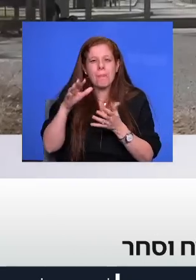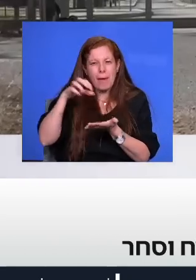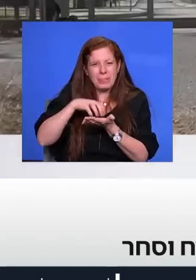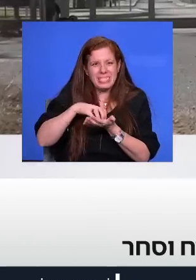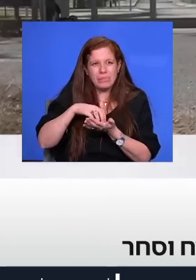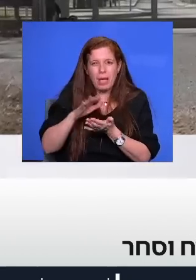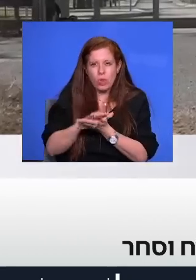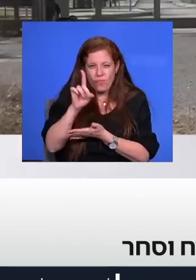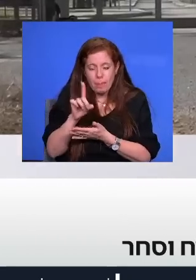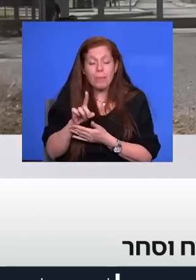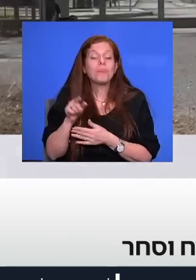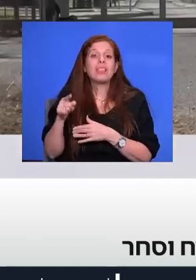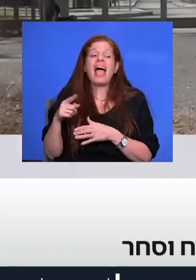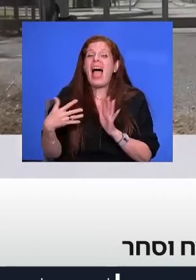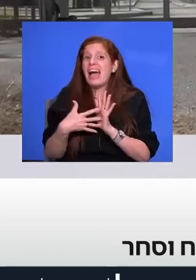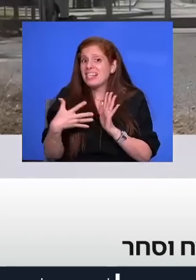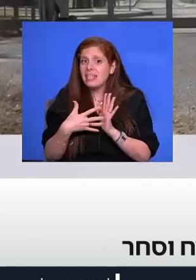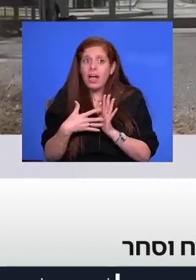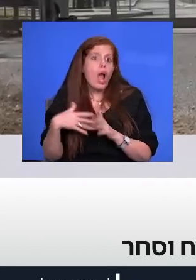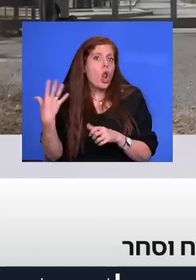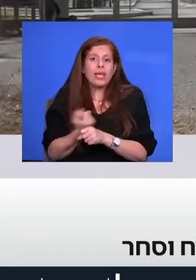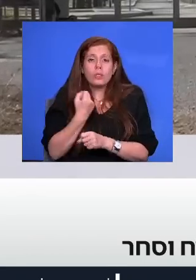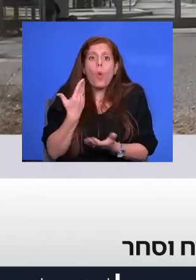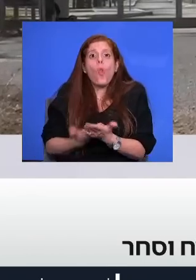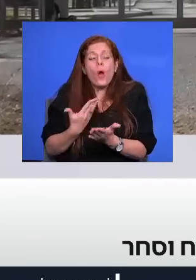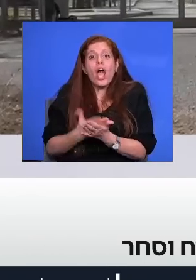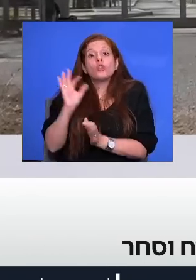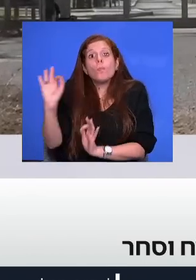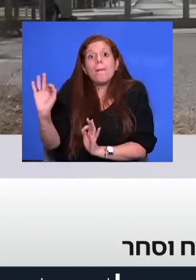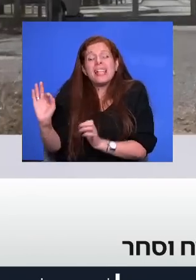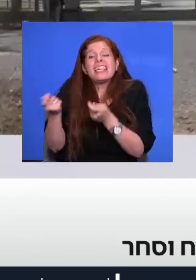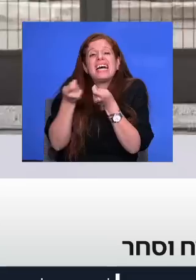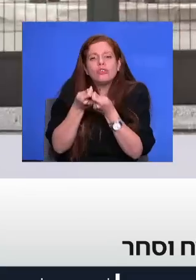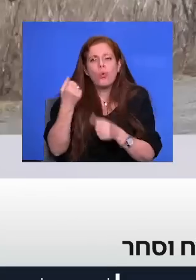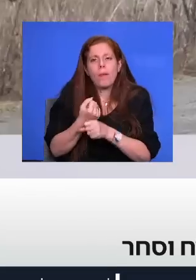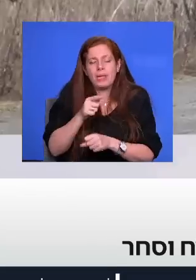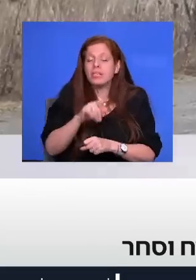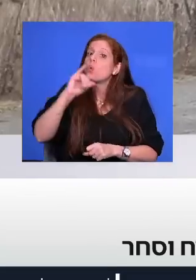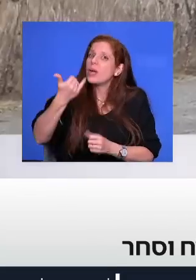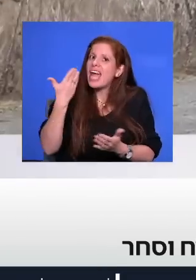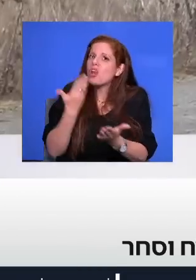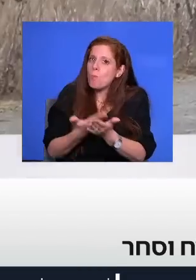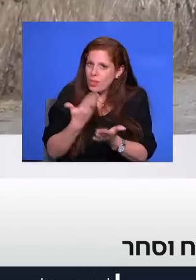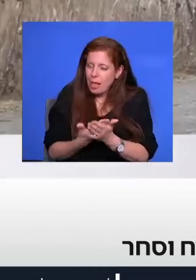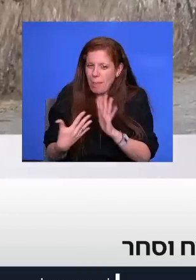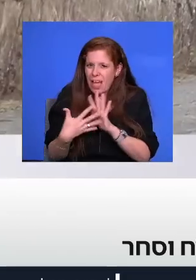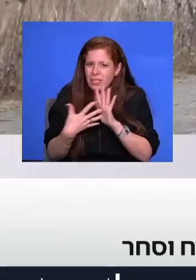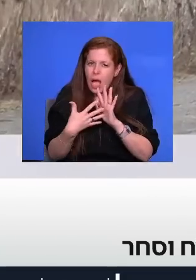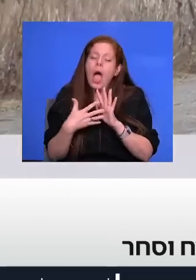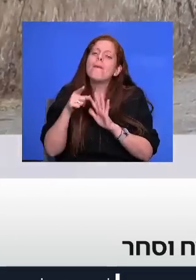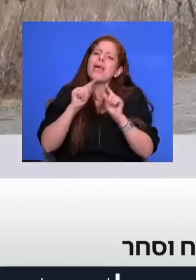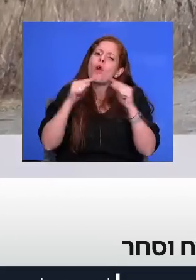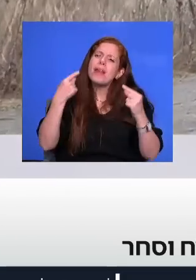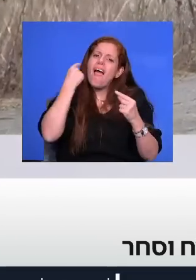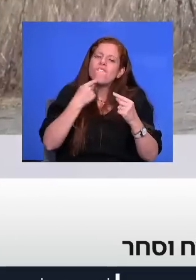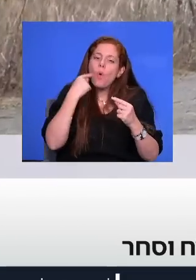אלא שהחקירה הזו לא הצליחה לבסס ראיות למעורבות שלו במעשה הזה. הוא כן מודה במהלך החקירה בכמה וכמה עבירות